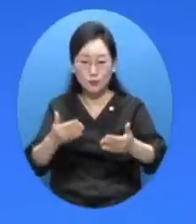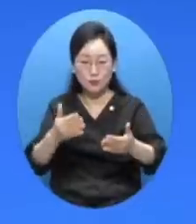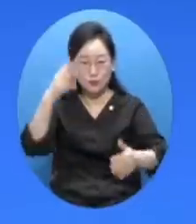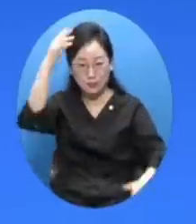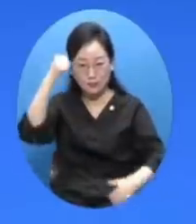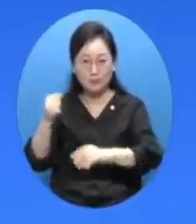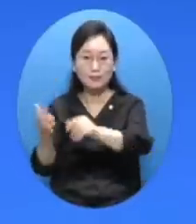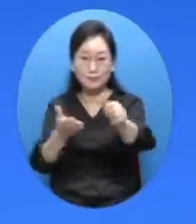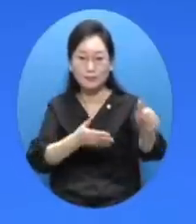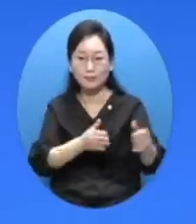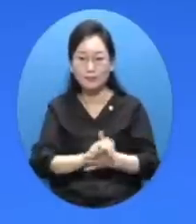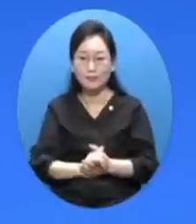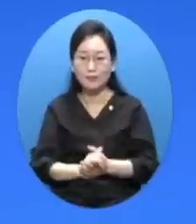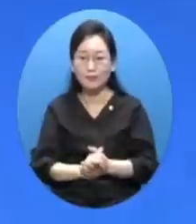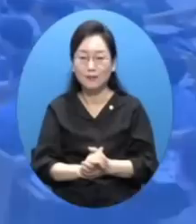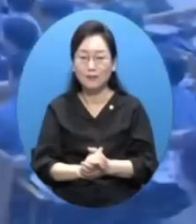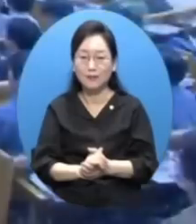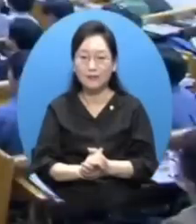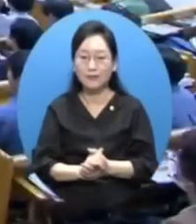되기를 바랍니다.